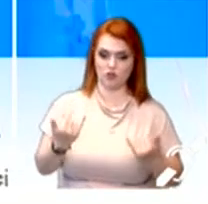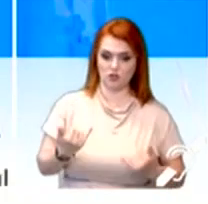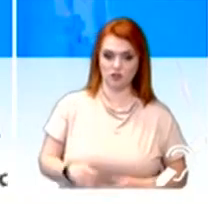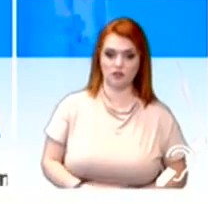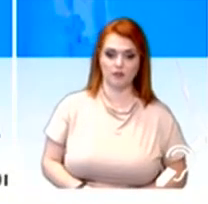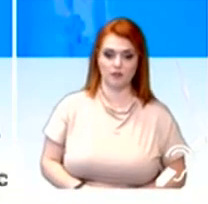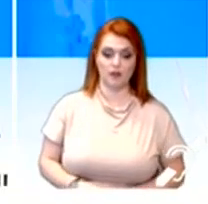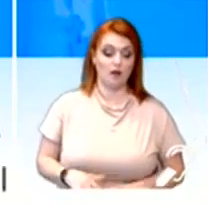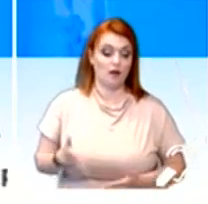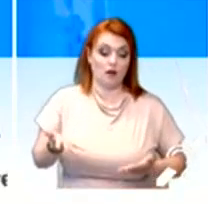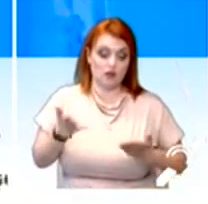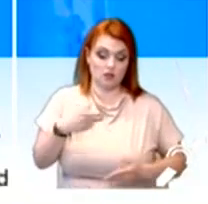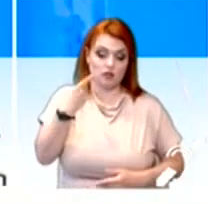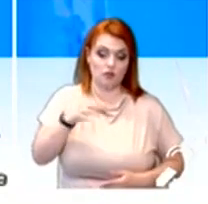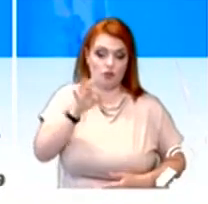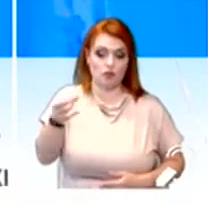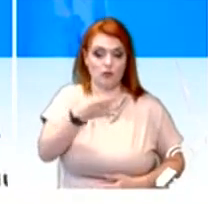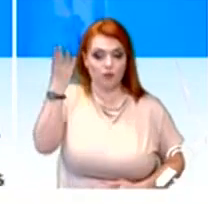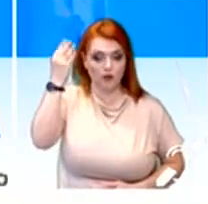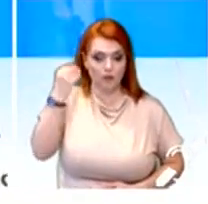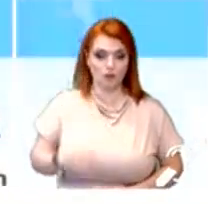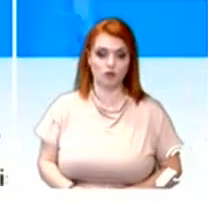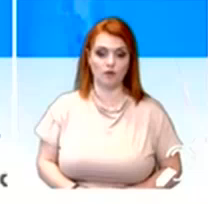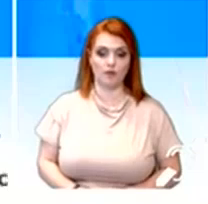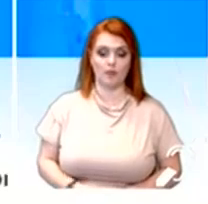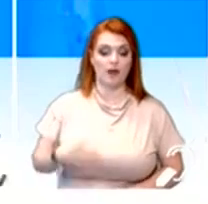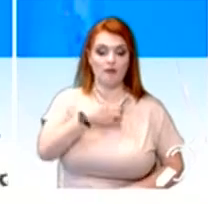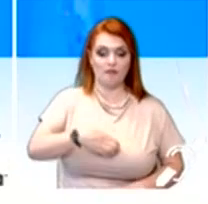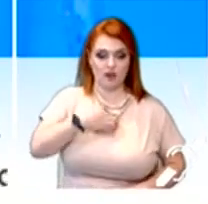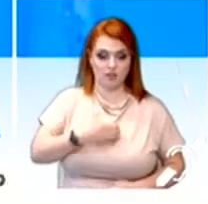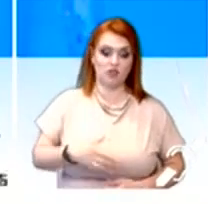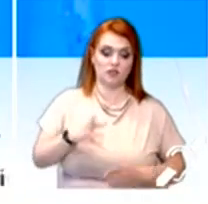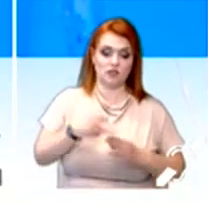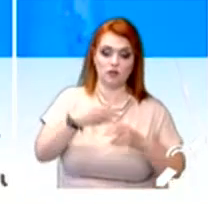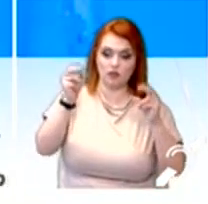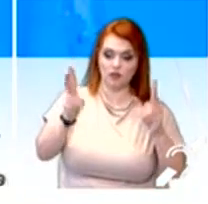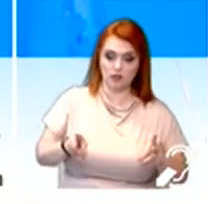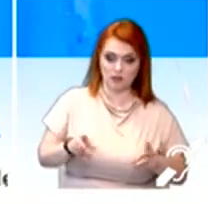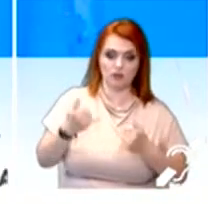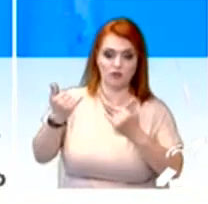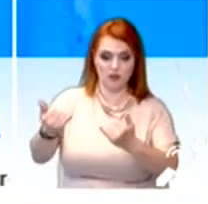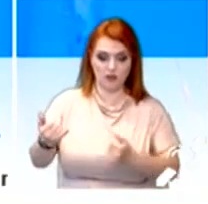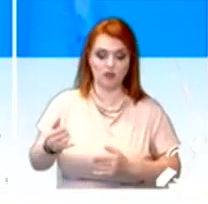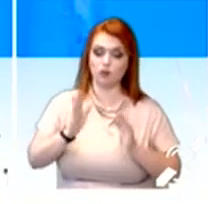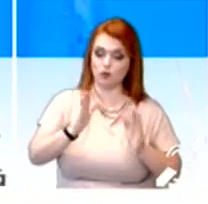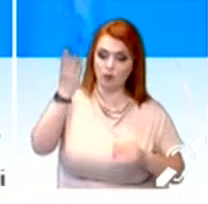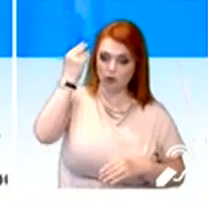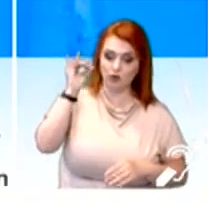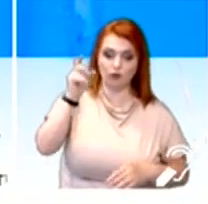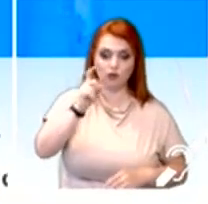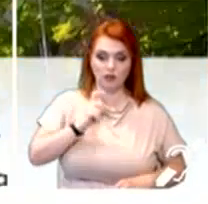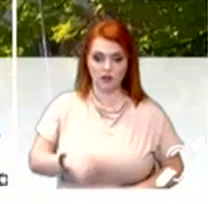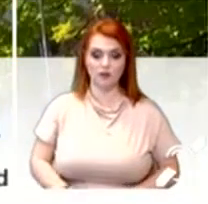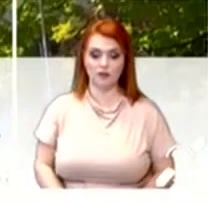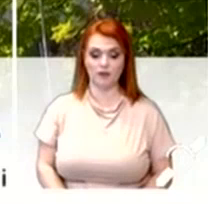partners, especially for the Republic of Moldova. Security and that of Ukraine are